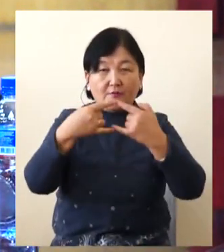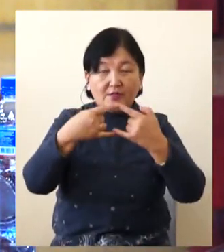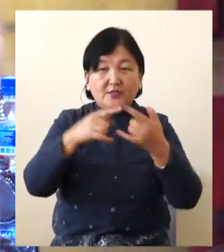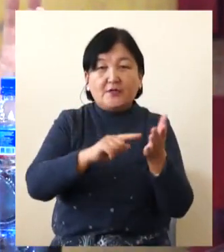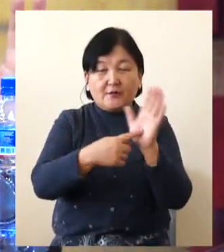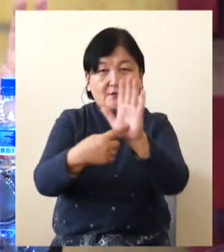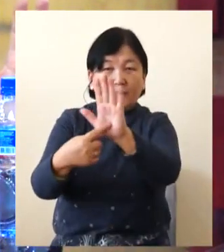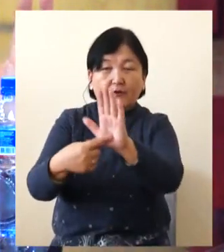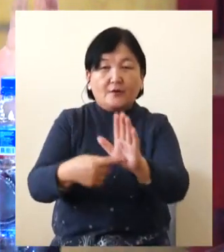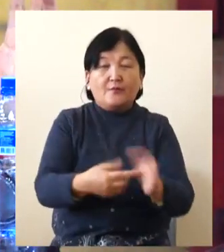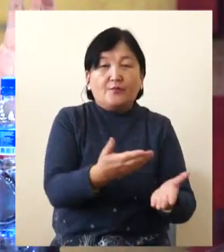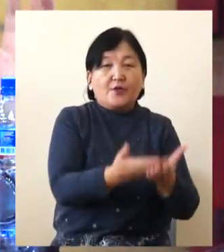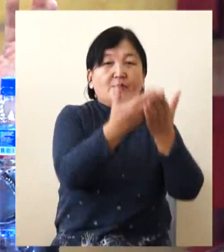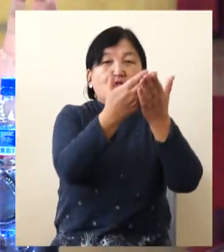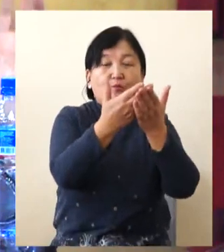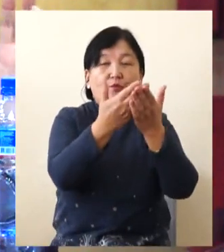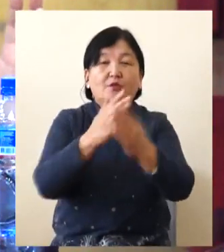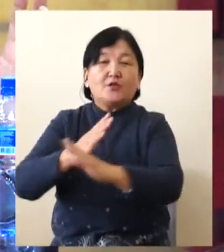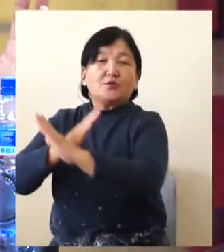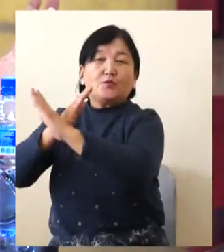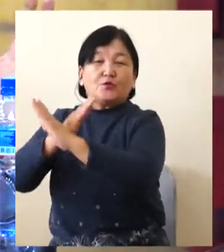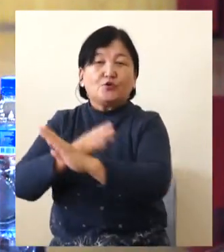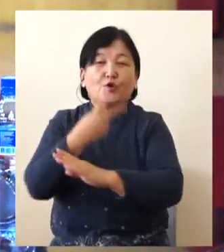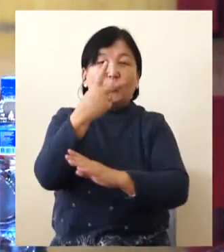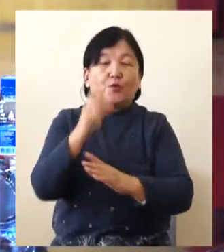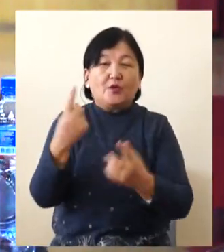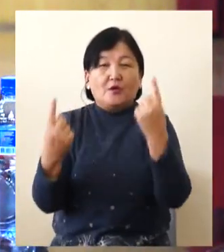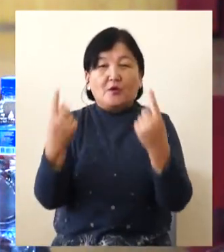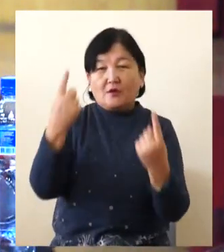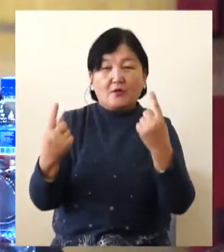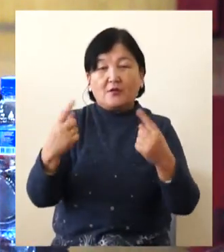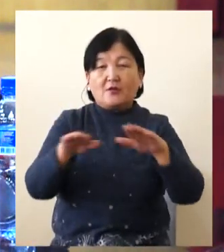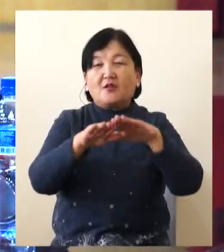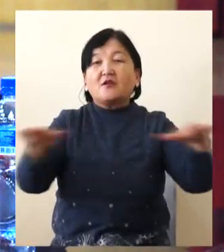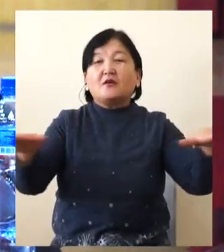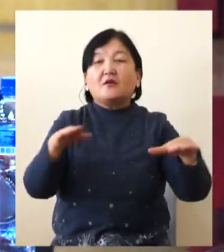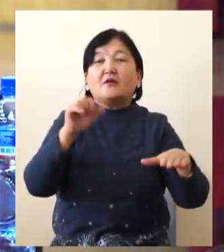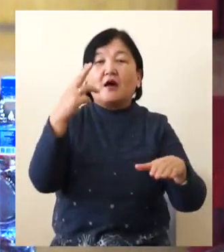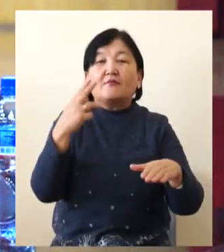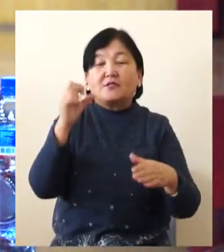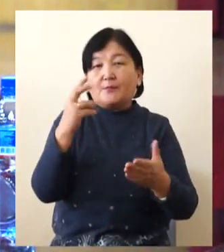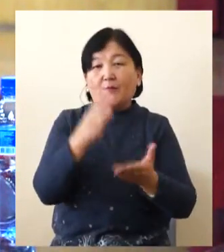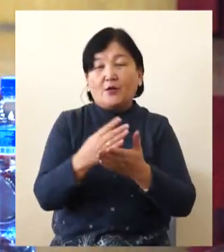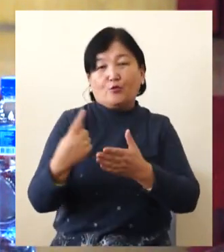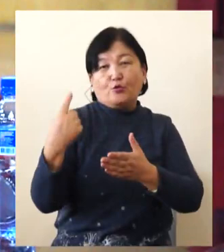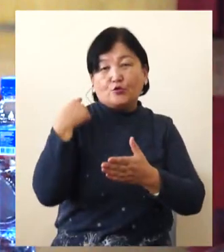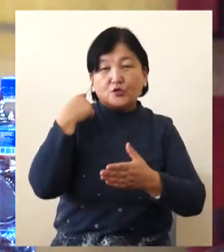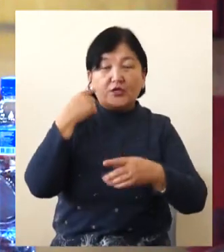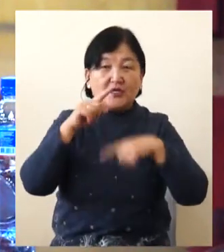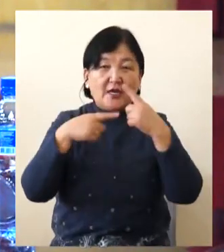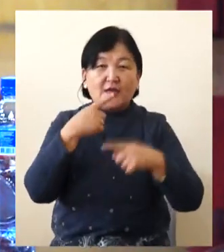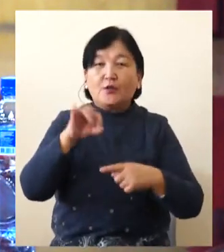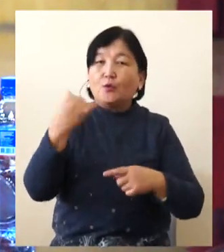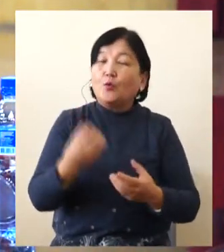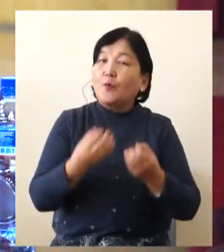дэмцэн бодлоготой эсрэг бодлоготой хоёр судлаач мэрэгжлийн хүмүүсийг яриулдаг ийм нэг давтсан байгаа. За өчигдөр энэ яриан дээр юу